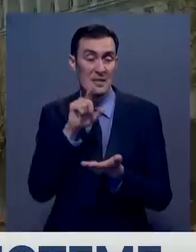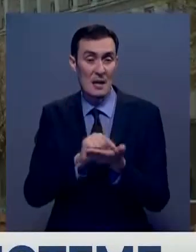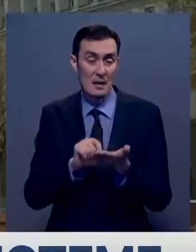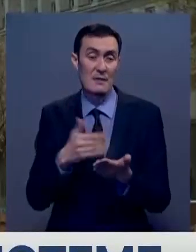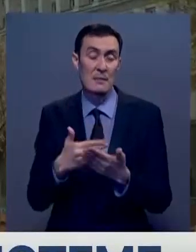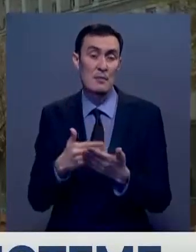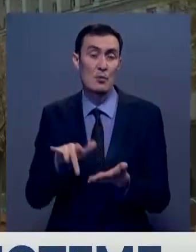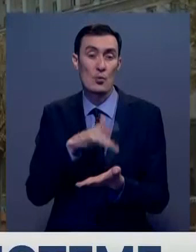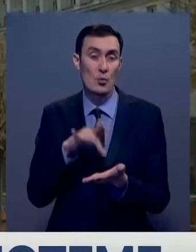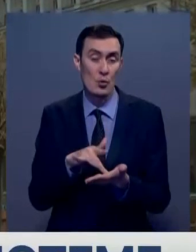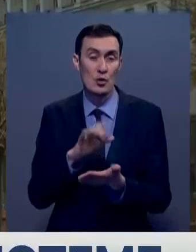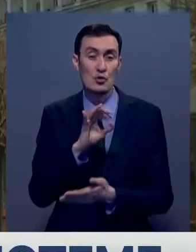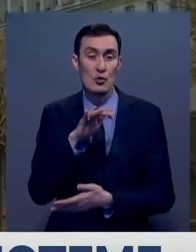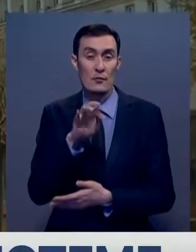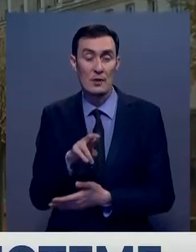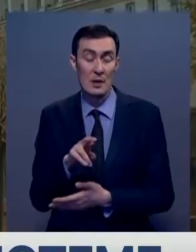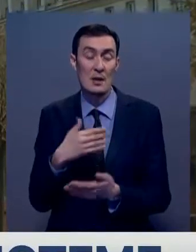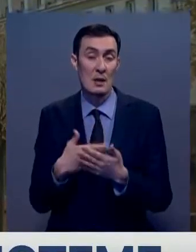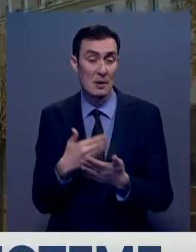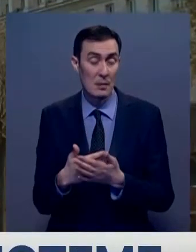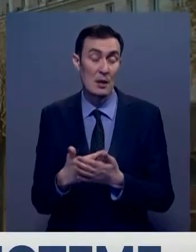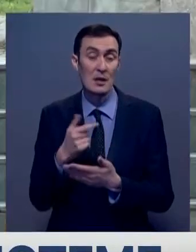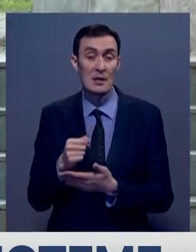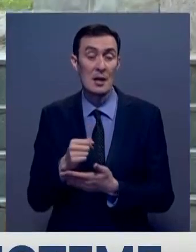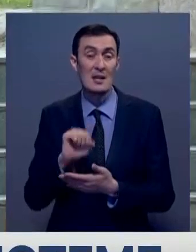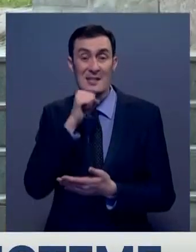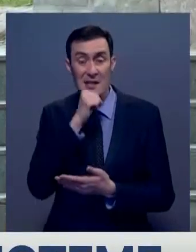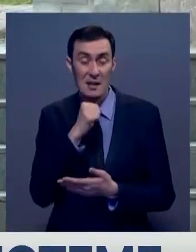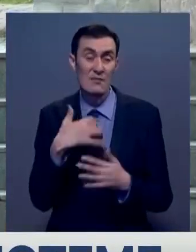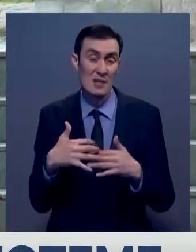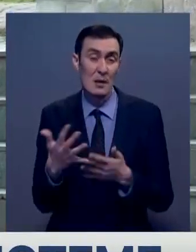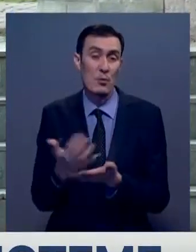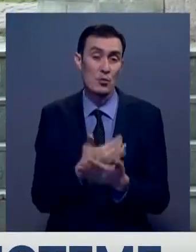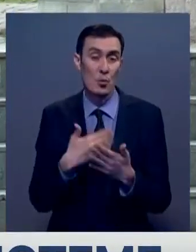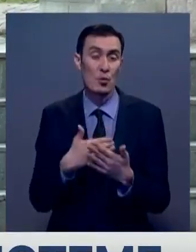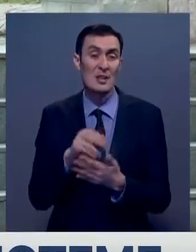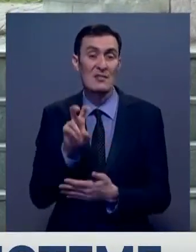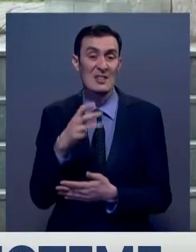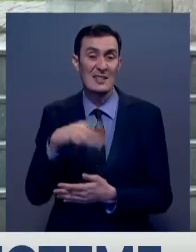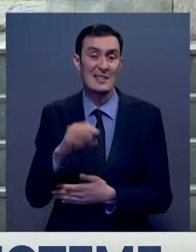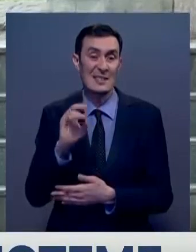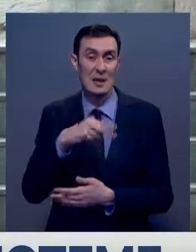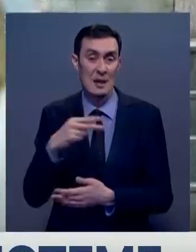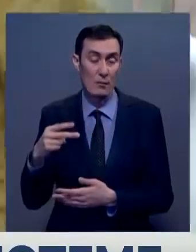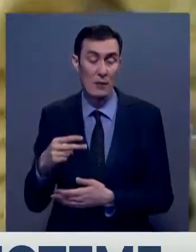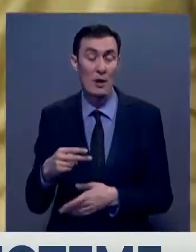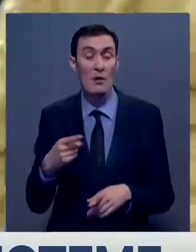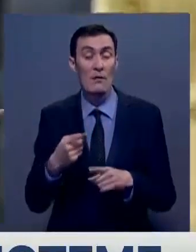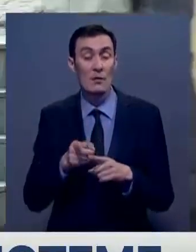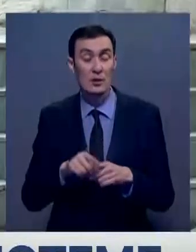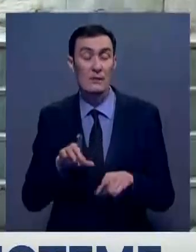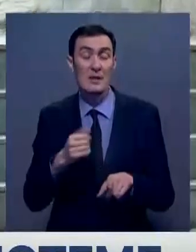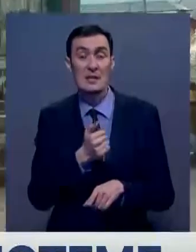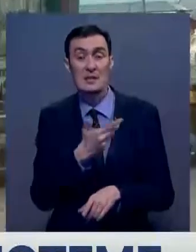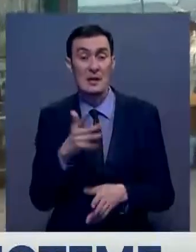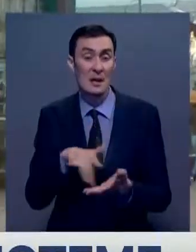главные болгарские мегаполисы София, Пловдив и Бургас, где местные старики в среднем получают около 230 евро. В то же время сразу в